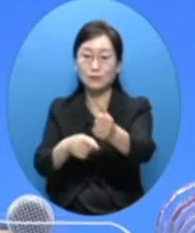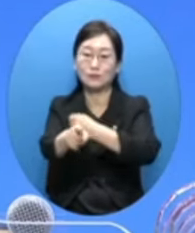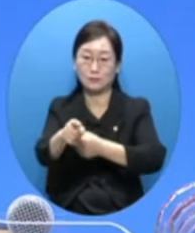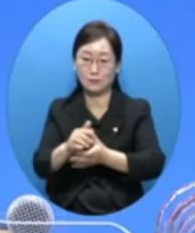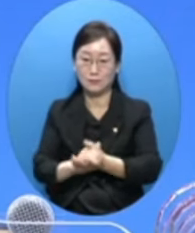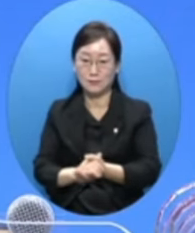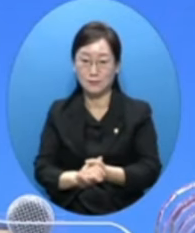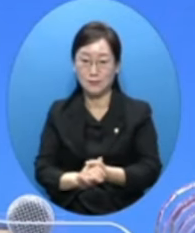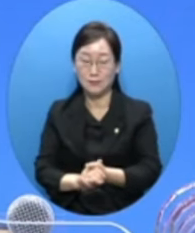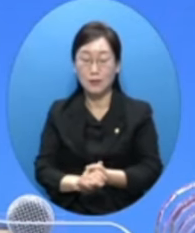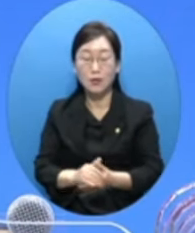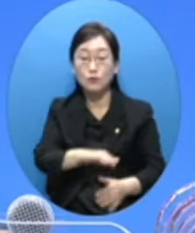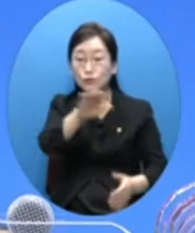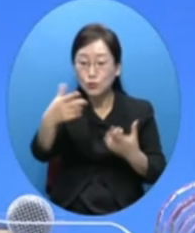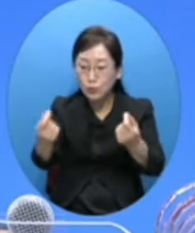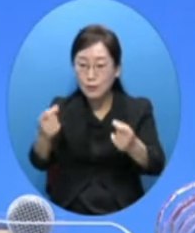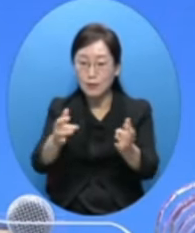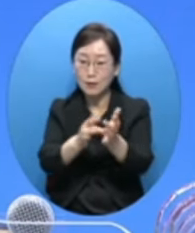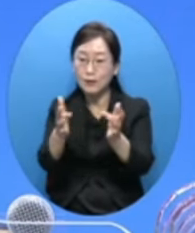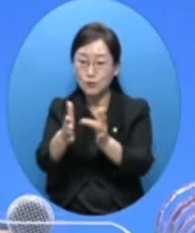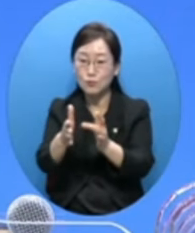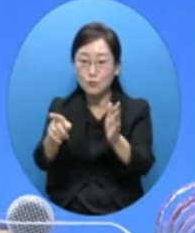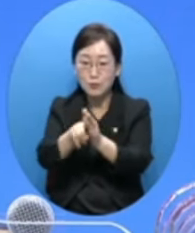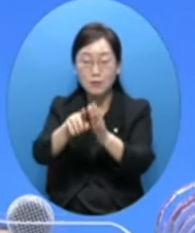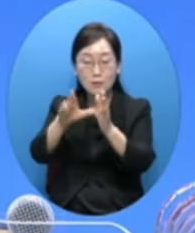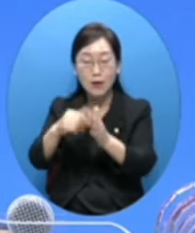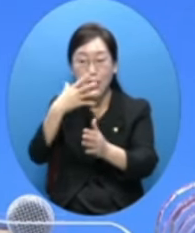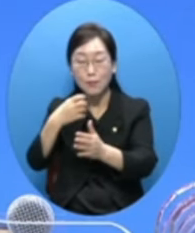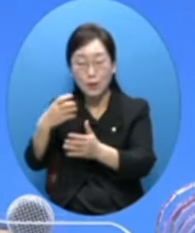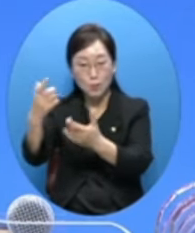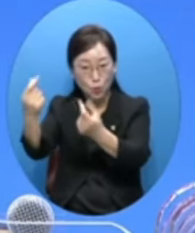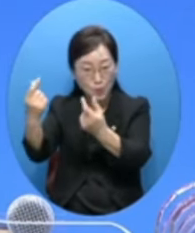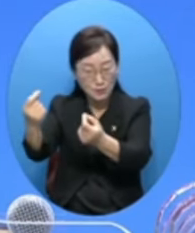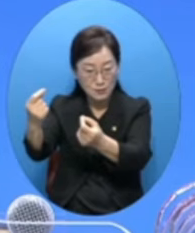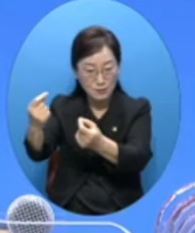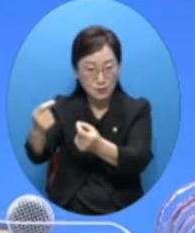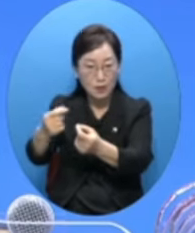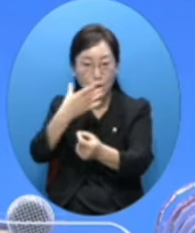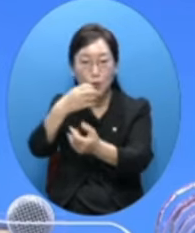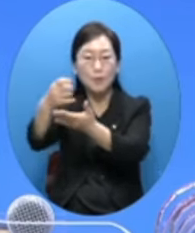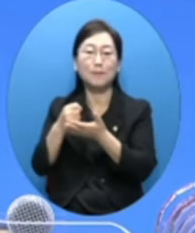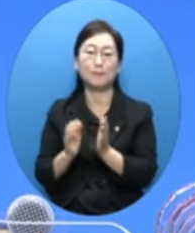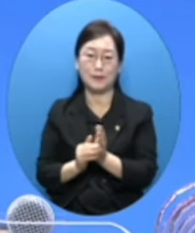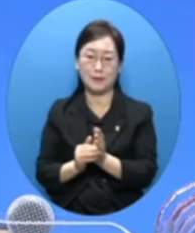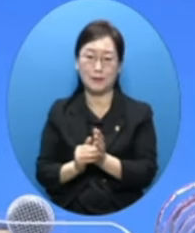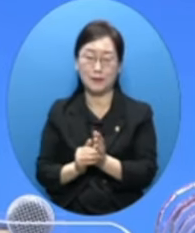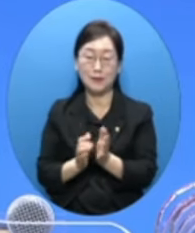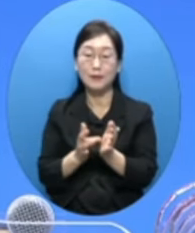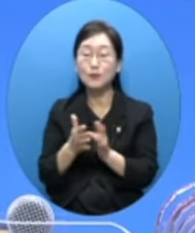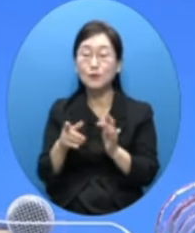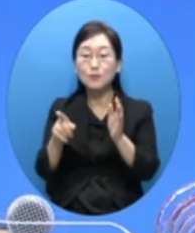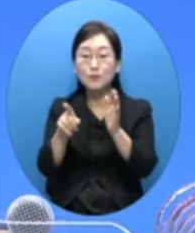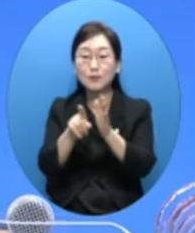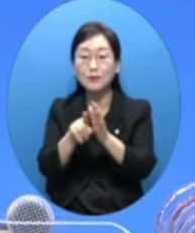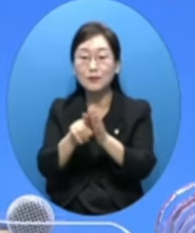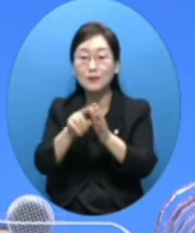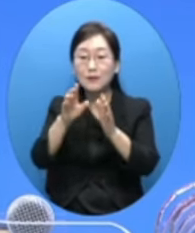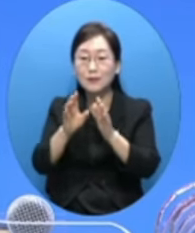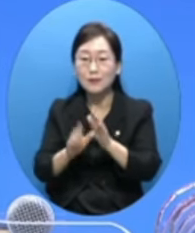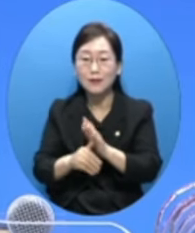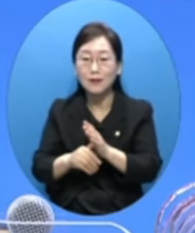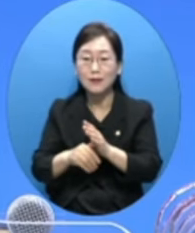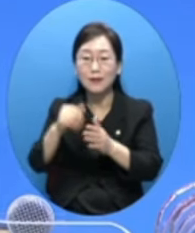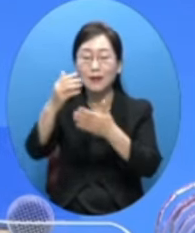복을 우리가 예수 믿을 때 이미 우리가 다 받게 된 것입니다. 아브라함의 복이 뭐냐? 예수 믿고 난 다음 하나님께서 우리